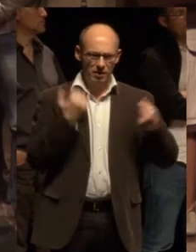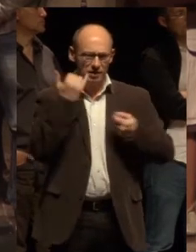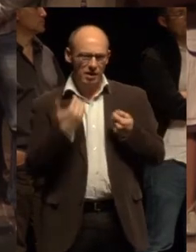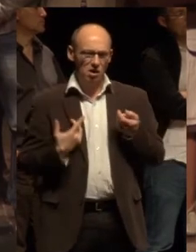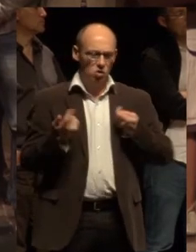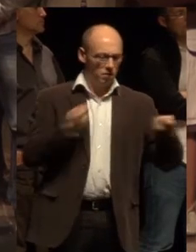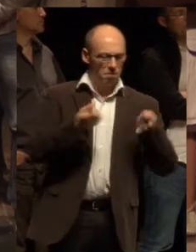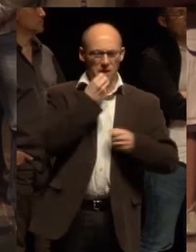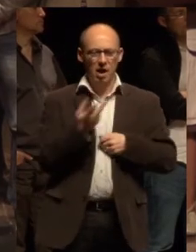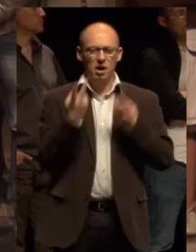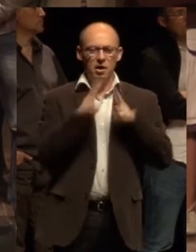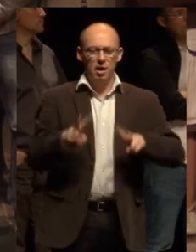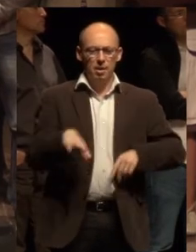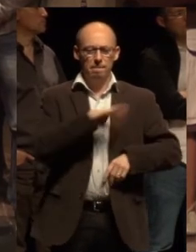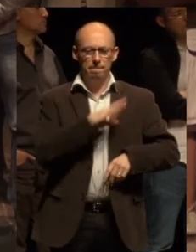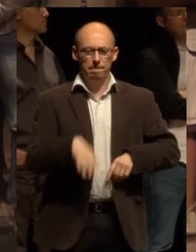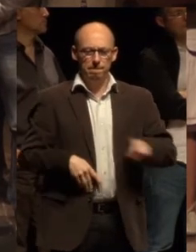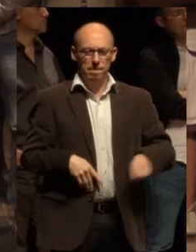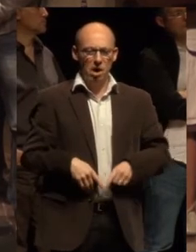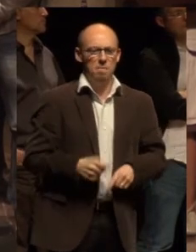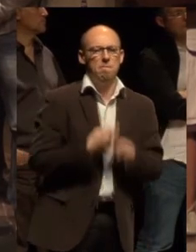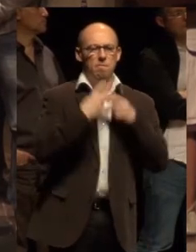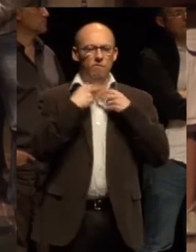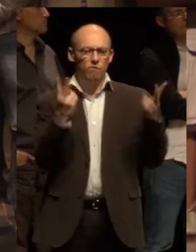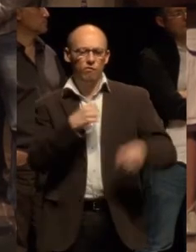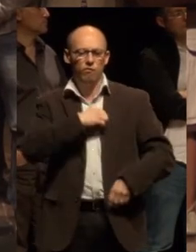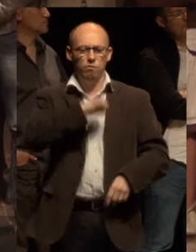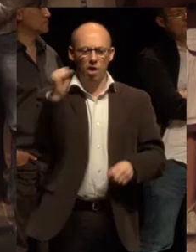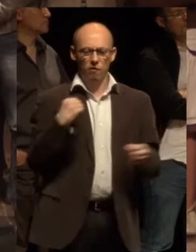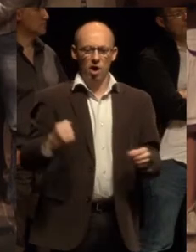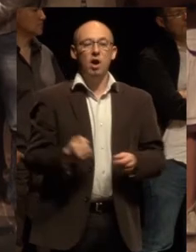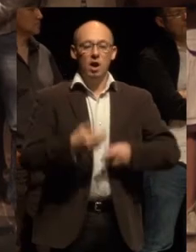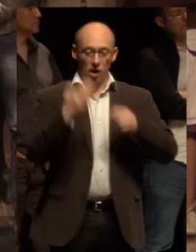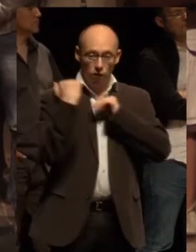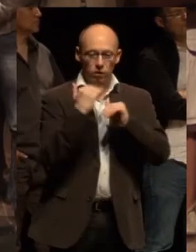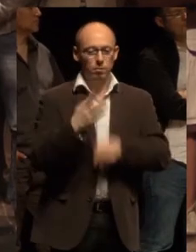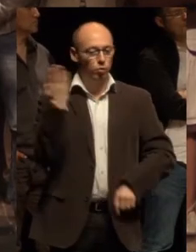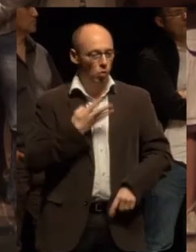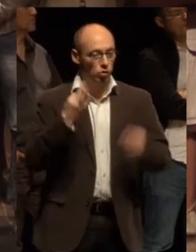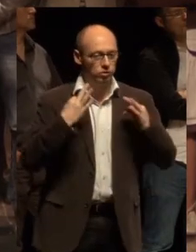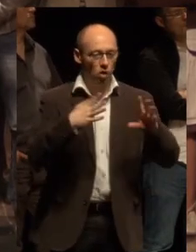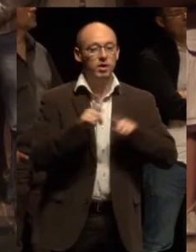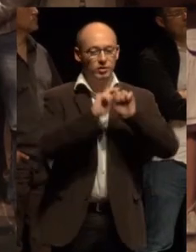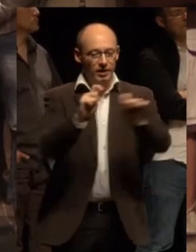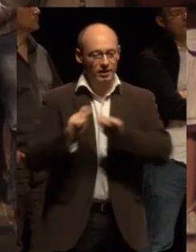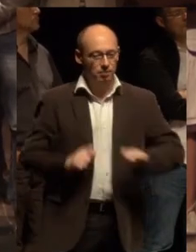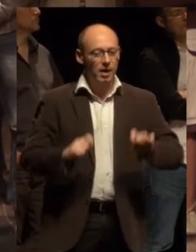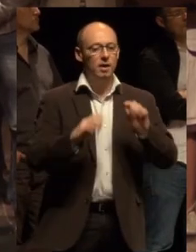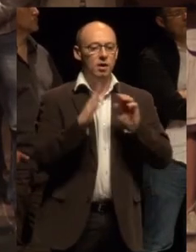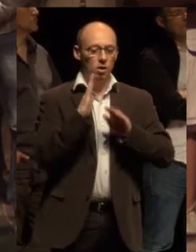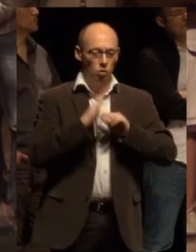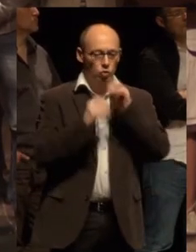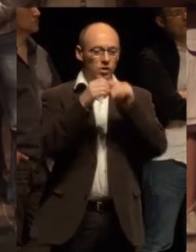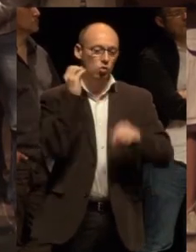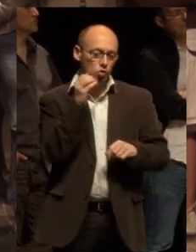ne gouverne bien une ville qu'avec des coups de menton ou des coups d'éclat. La confiance a besoin de temps et le respect également se construit au